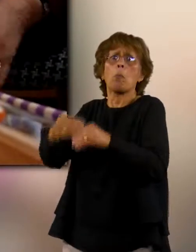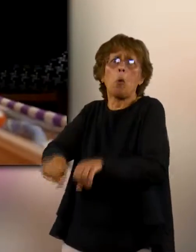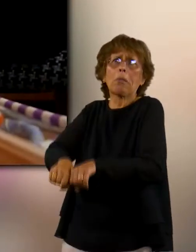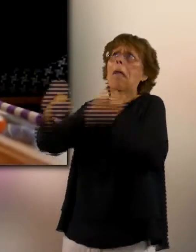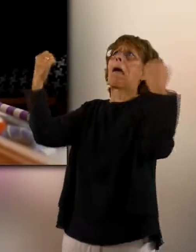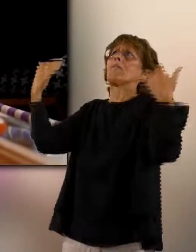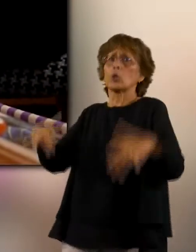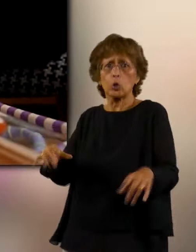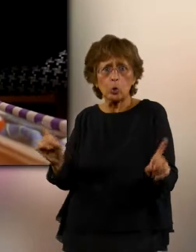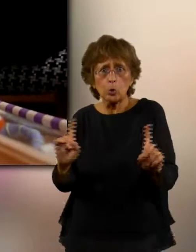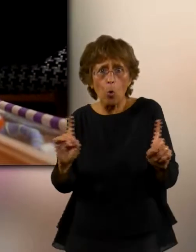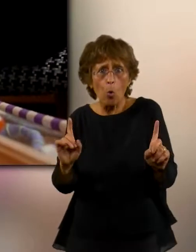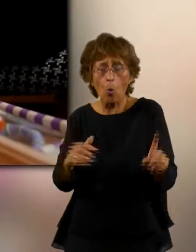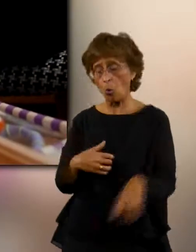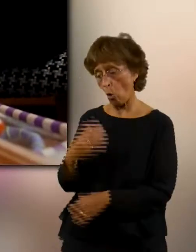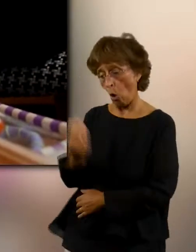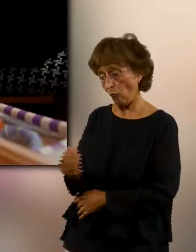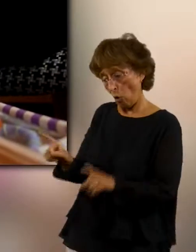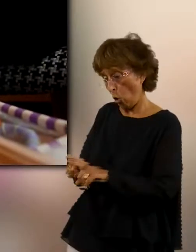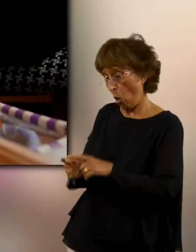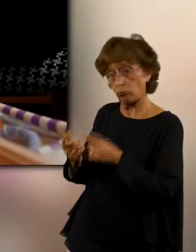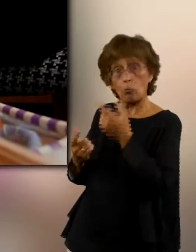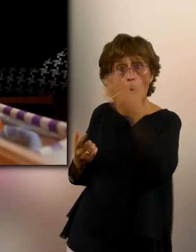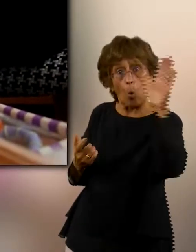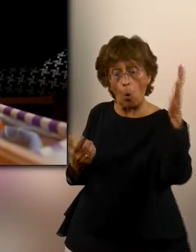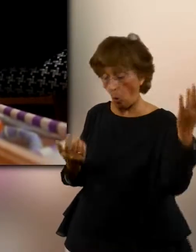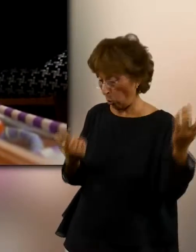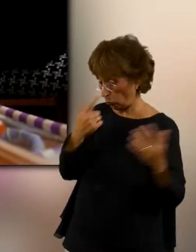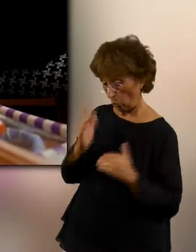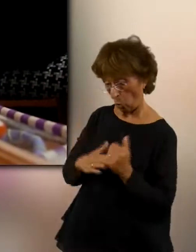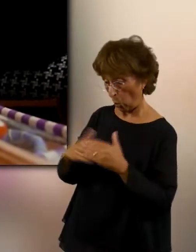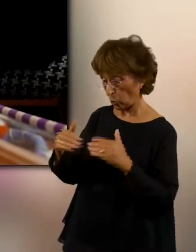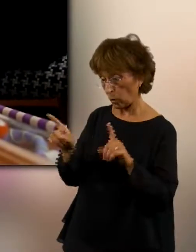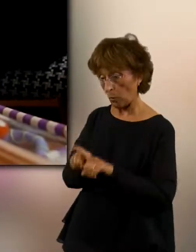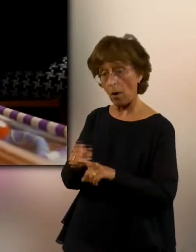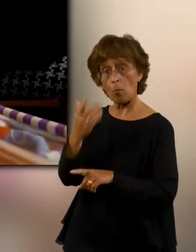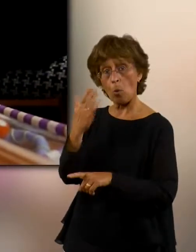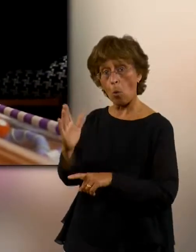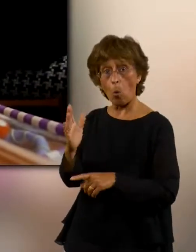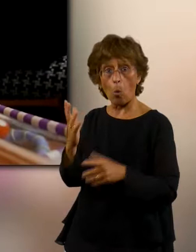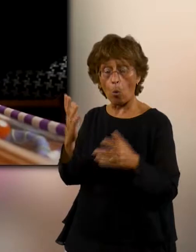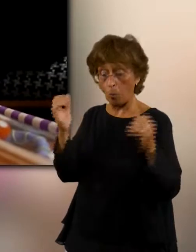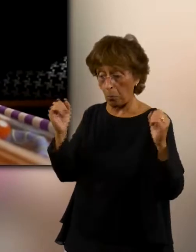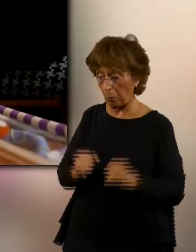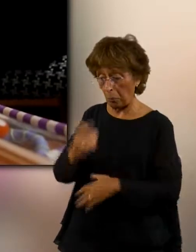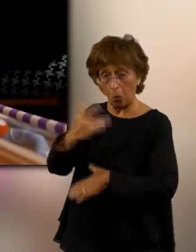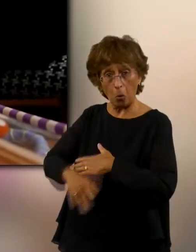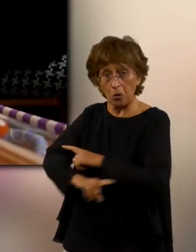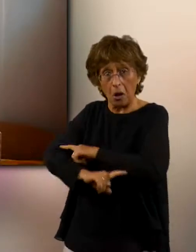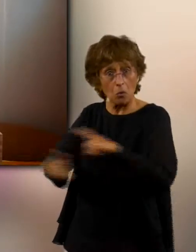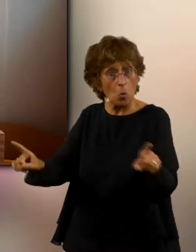un enfant comme un autre. Il va se développer comme un enfant comme un autre, avec aucun retard. Il faut juste avoir un